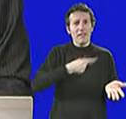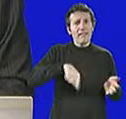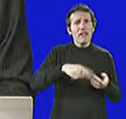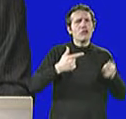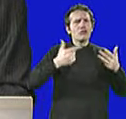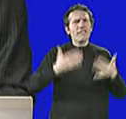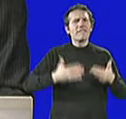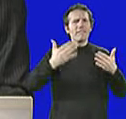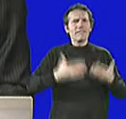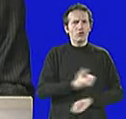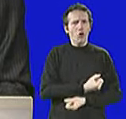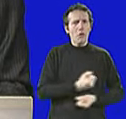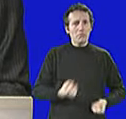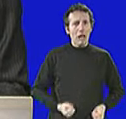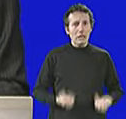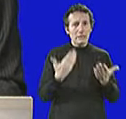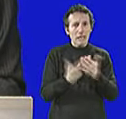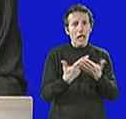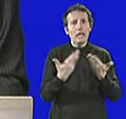chiffres.